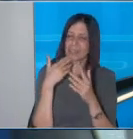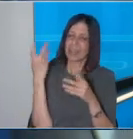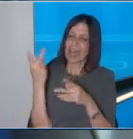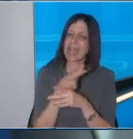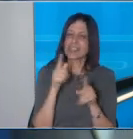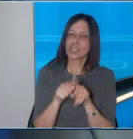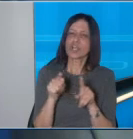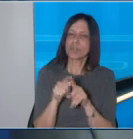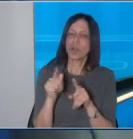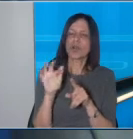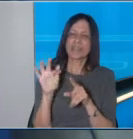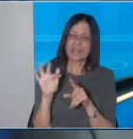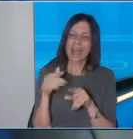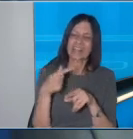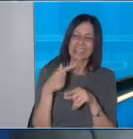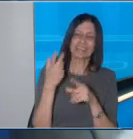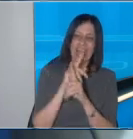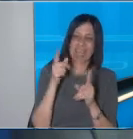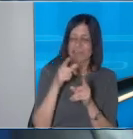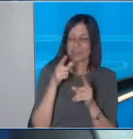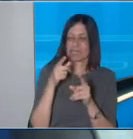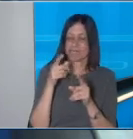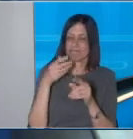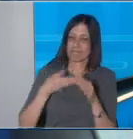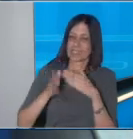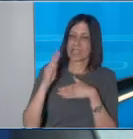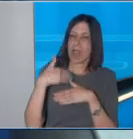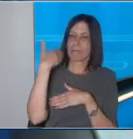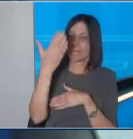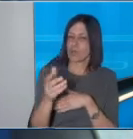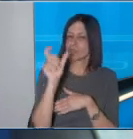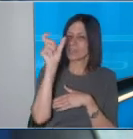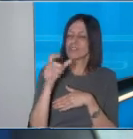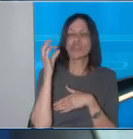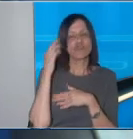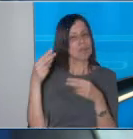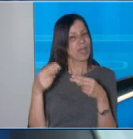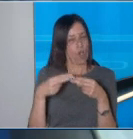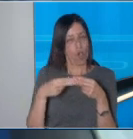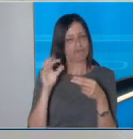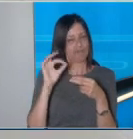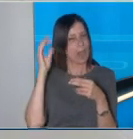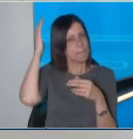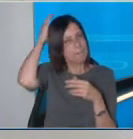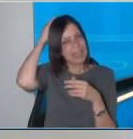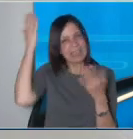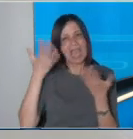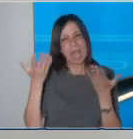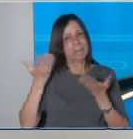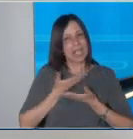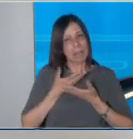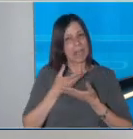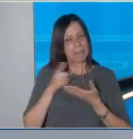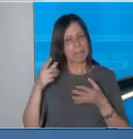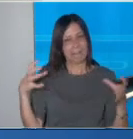טל גנצבי ואחרים, וזה גרם לה לצאת החוצה, אחת האנשים הכי קרובות לנפתלי בנט. איך מקבלים את זה אצלכם